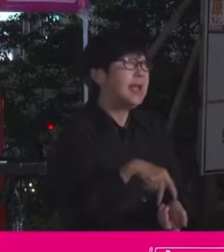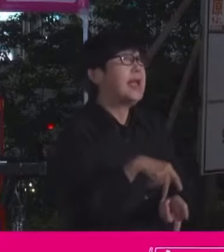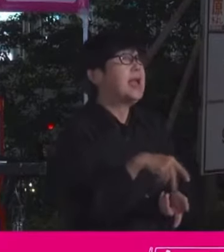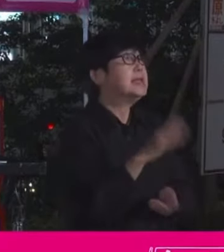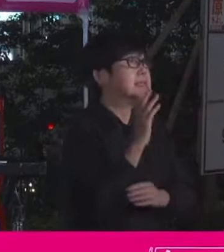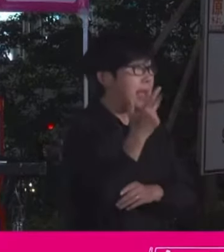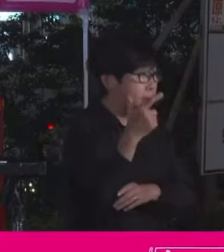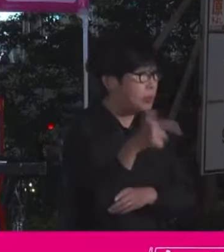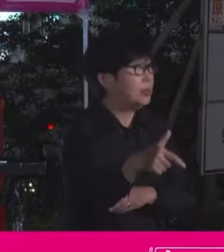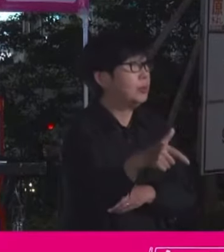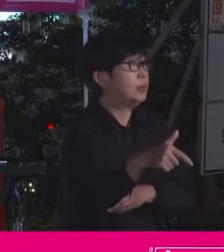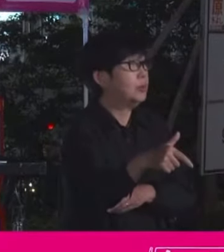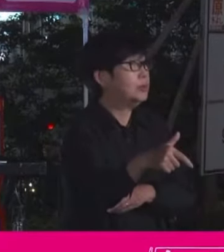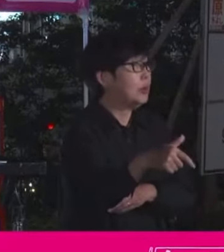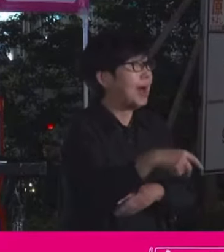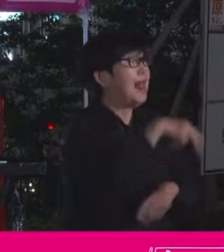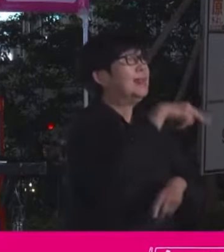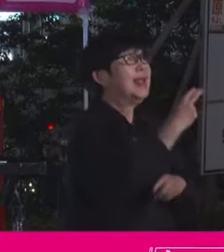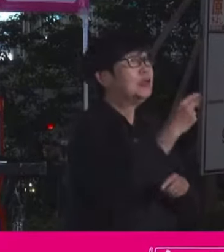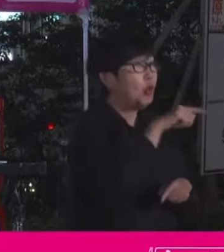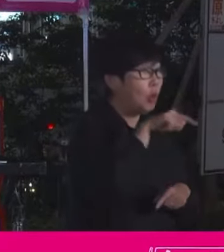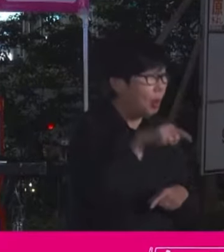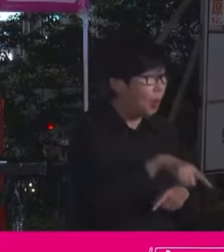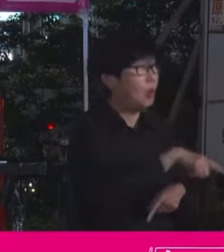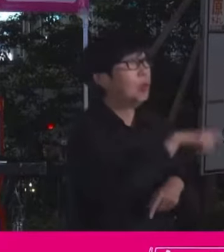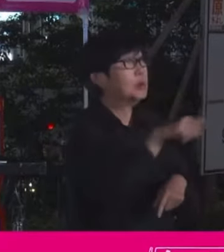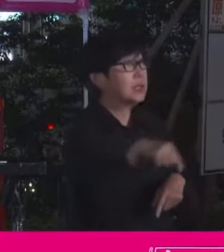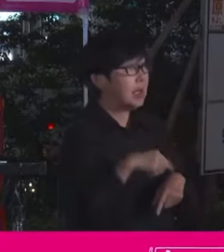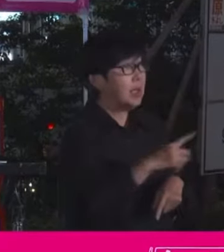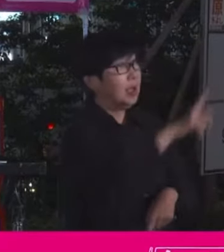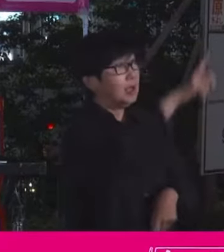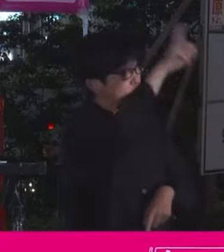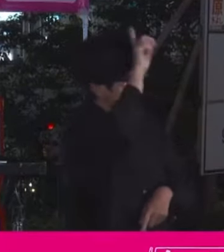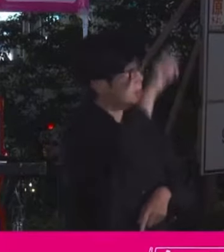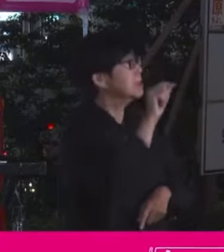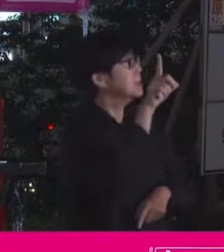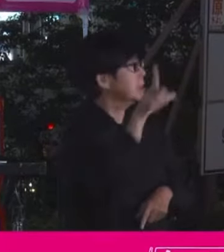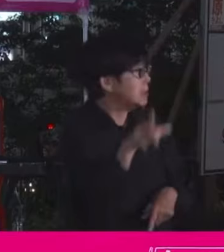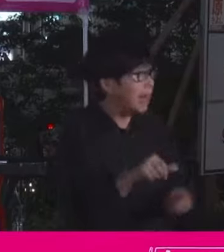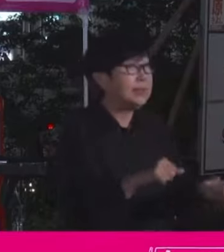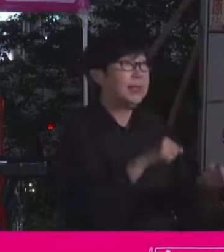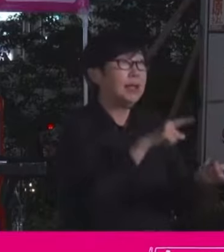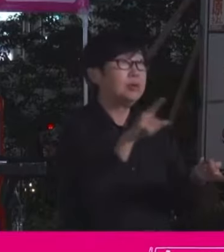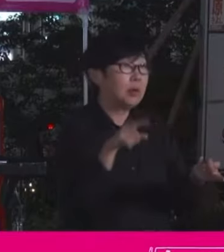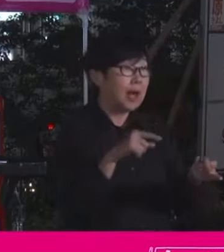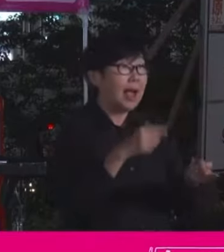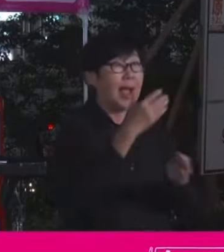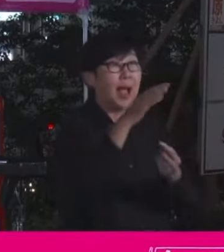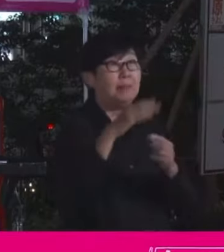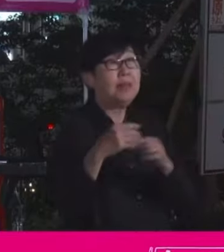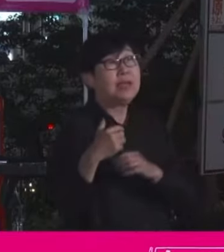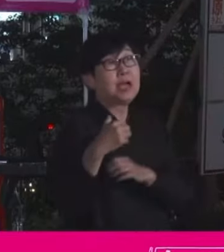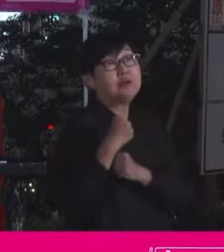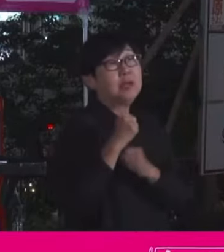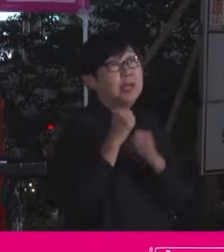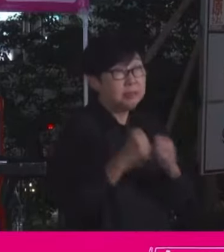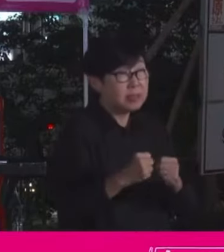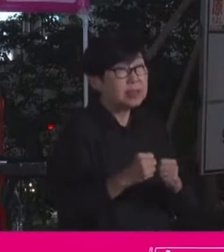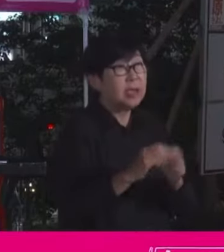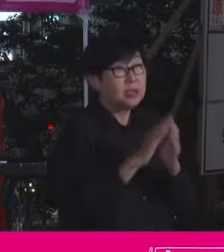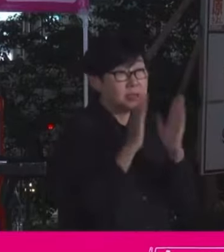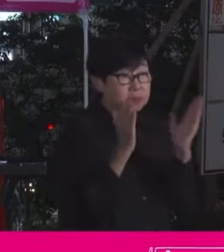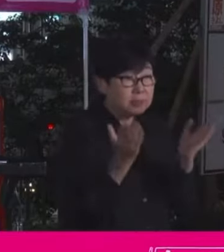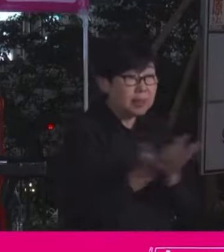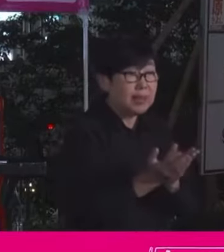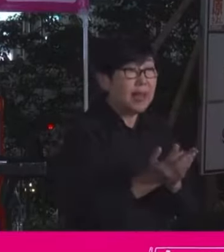昔からドイツ、イタリア、すべての国において軍が、アメリカ軍がいますけれども、すべてアメリカの